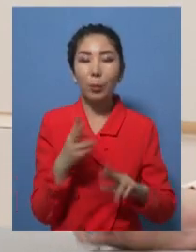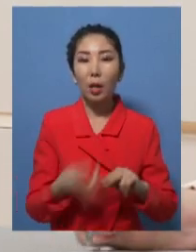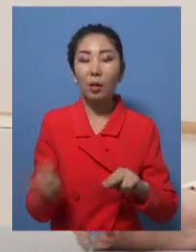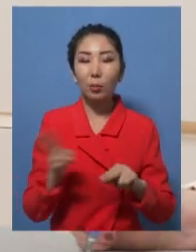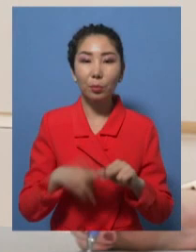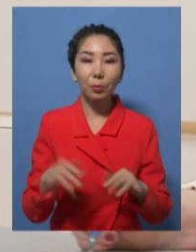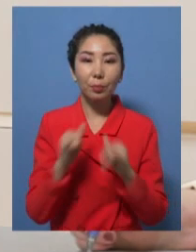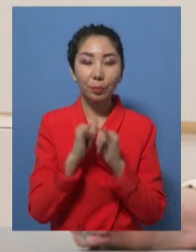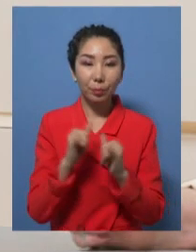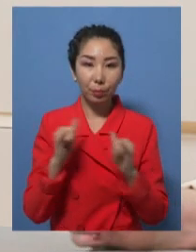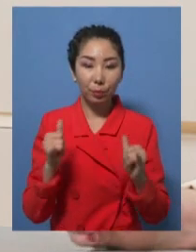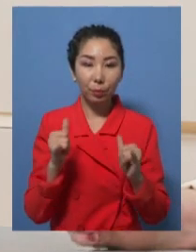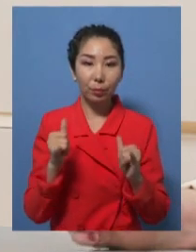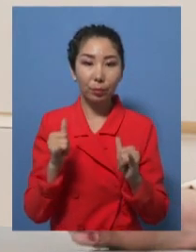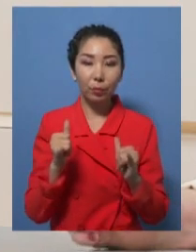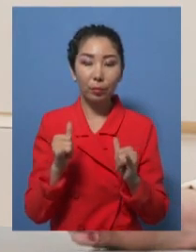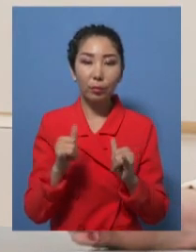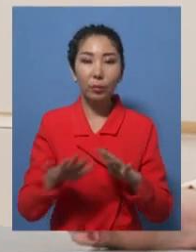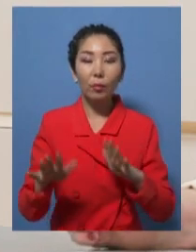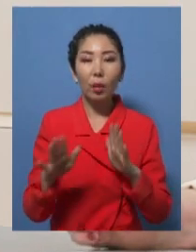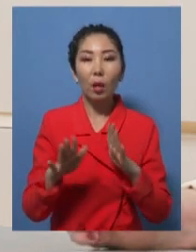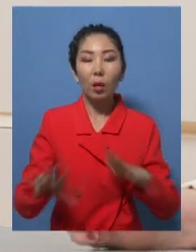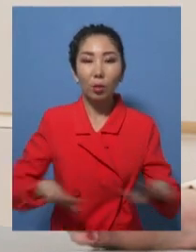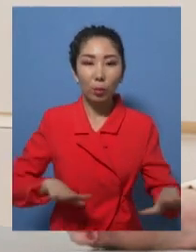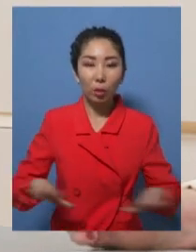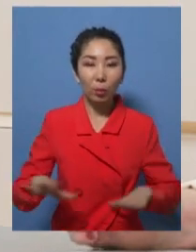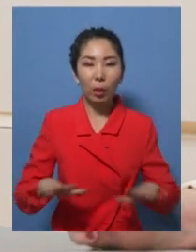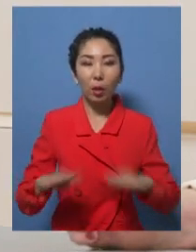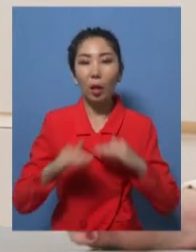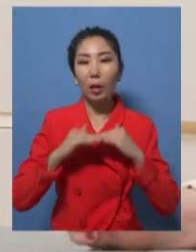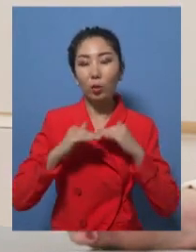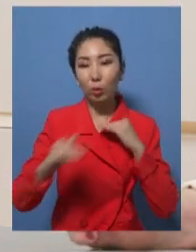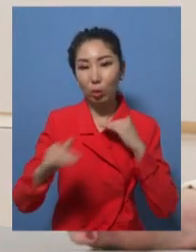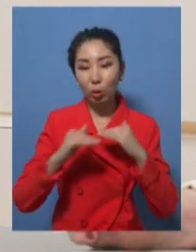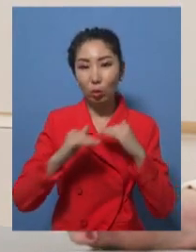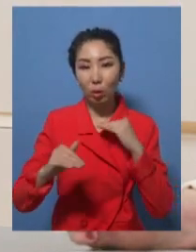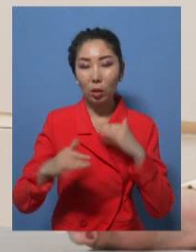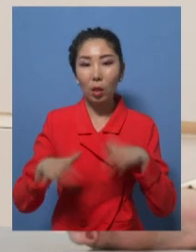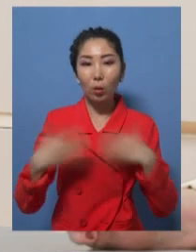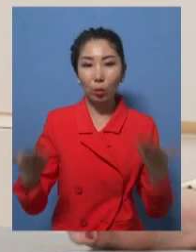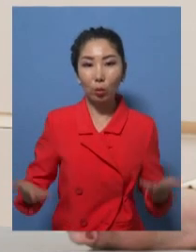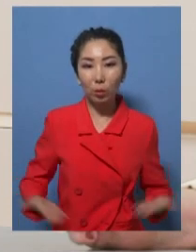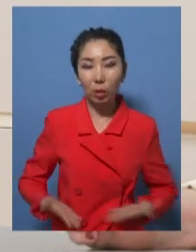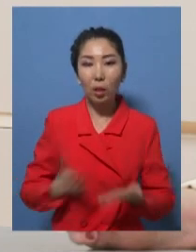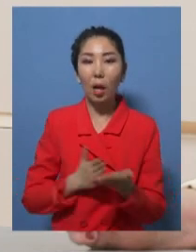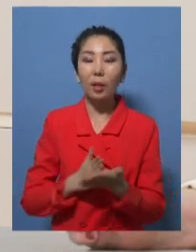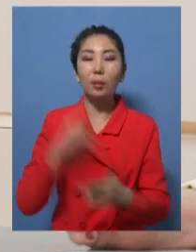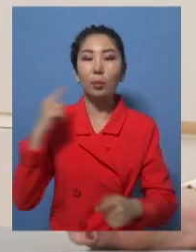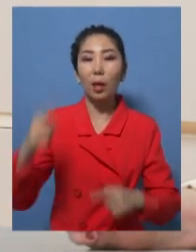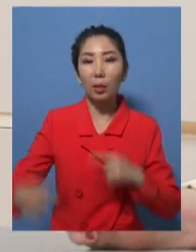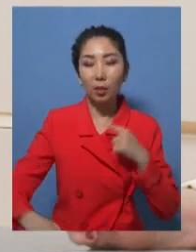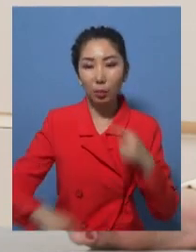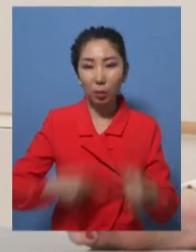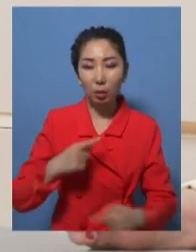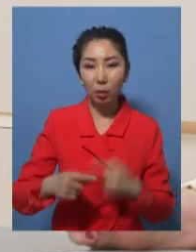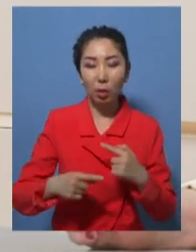оның малдың жаңағы сиыр жылқыларының жайылған территориясы Қарайтөбеден ауданының территориясына өтіп кеткен малдар. Енді осының